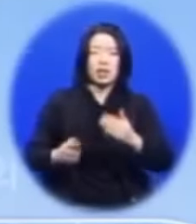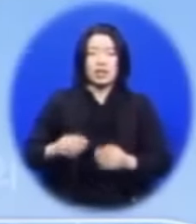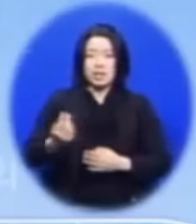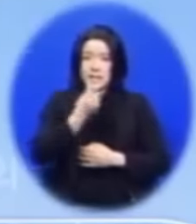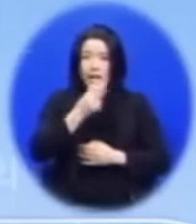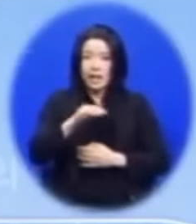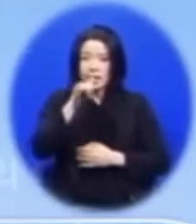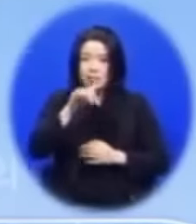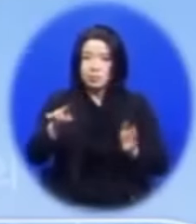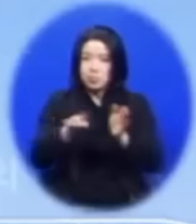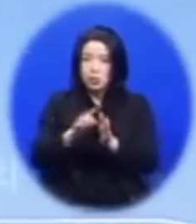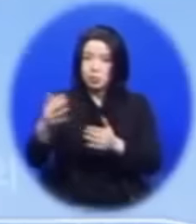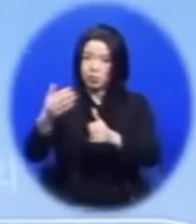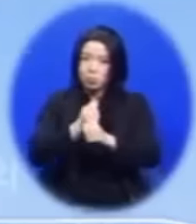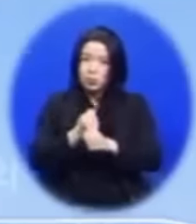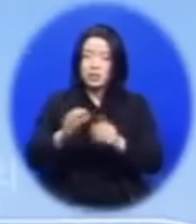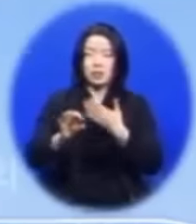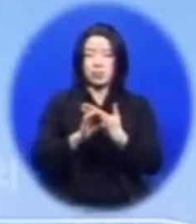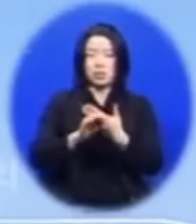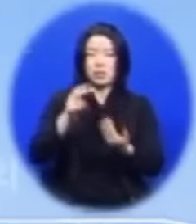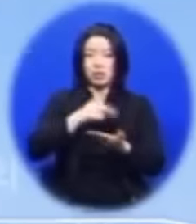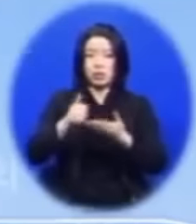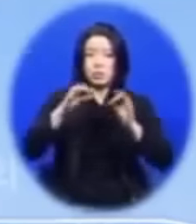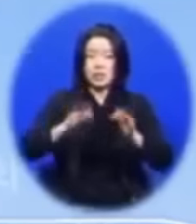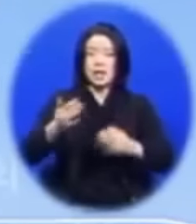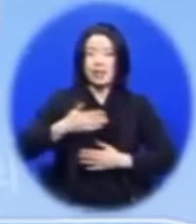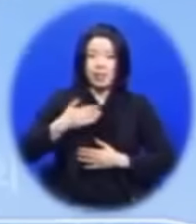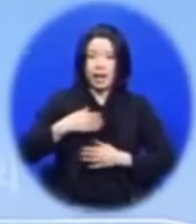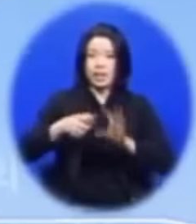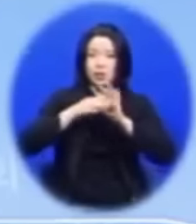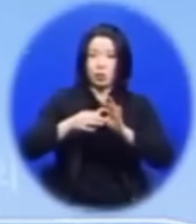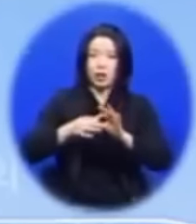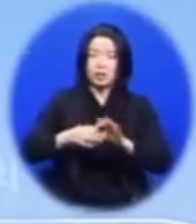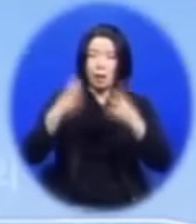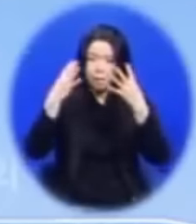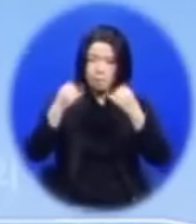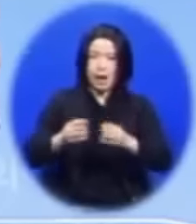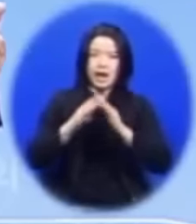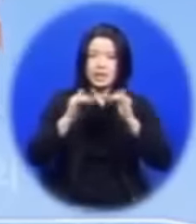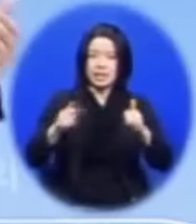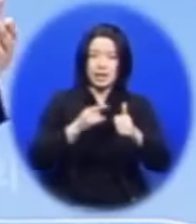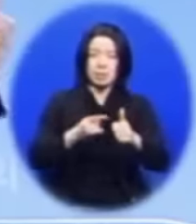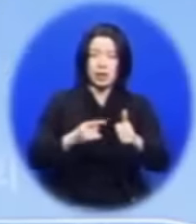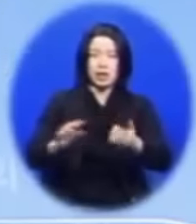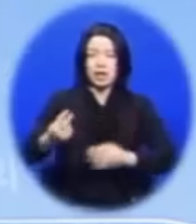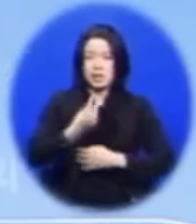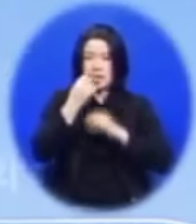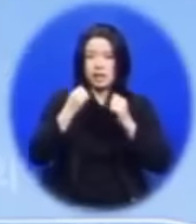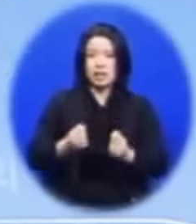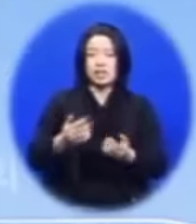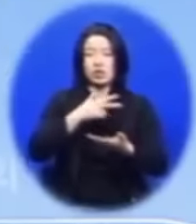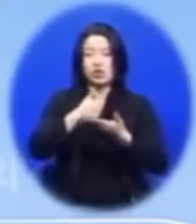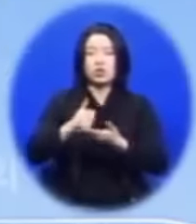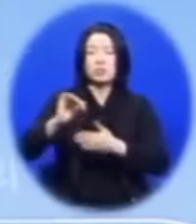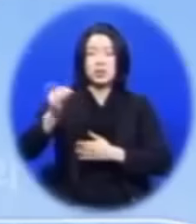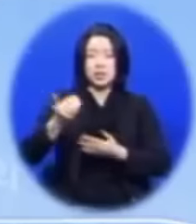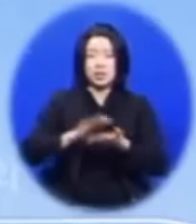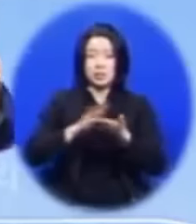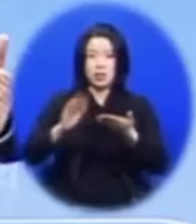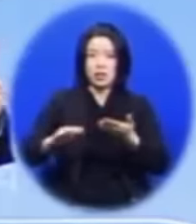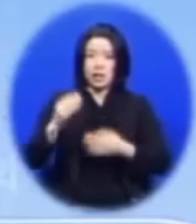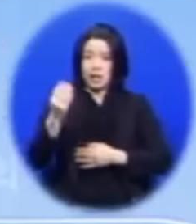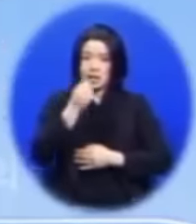믿음으로 붙잡으면 주님은 이제는 나를 통해서 많은 사람들에게 살아계신 주님이 되십니다